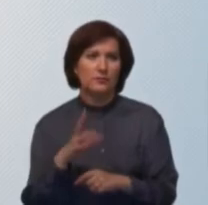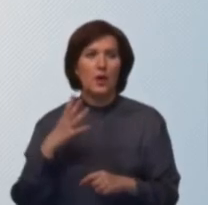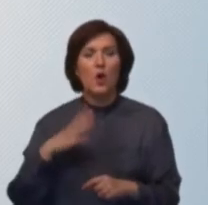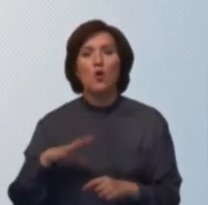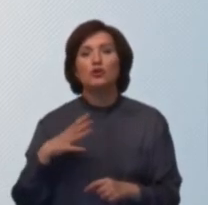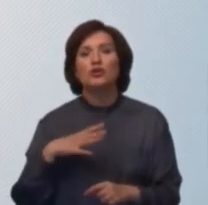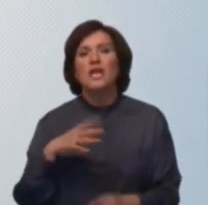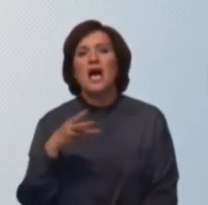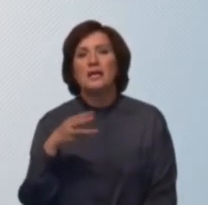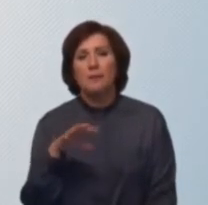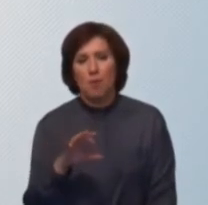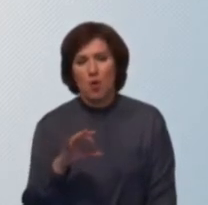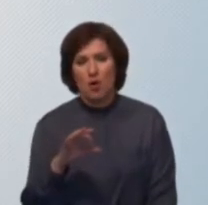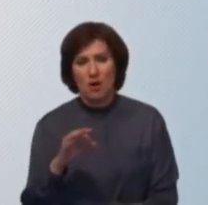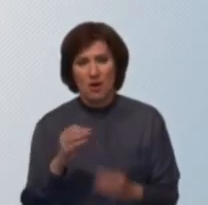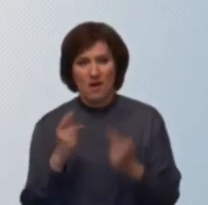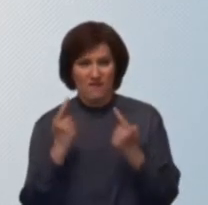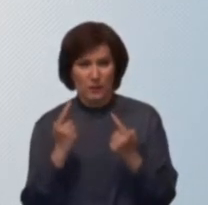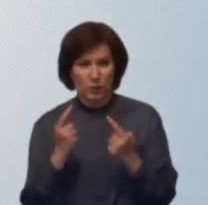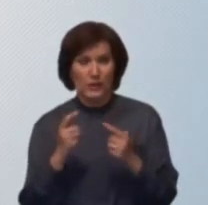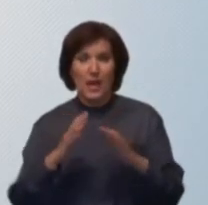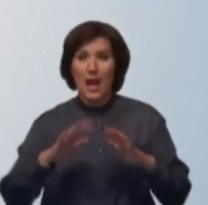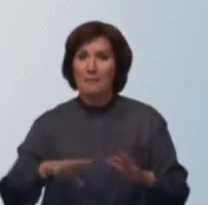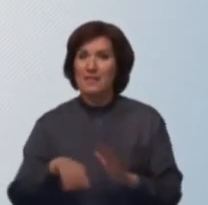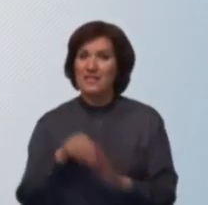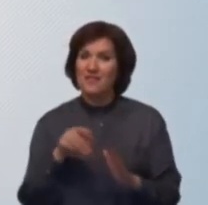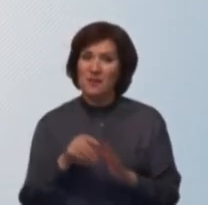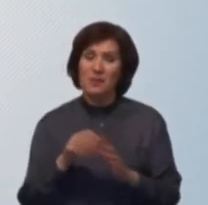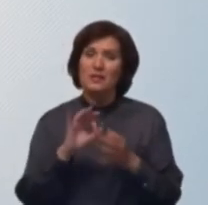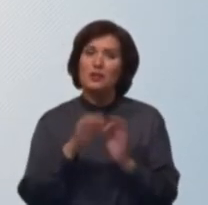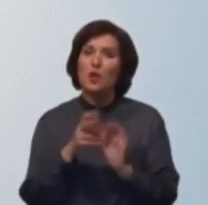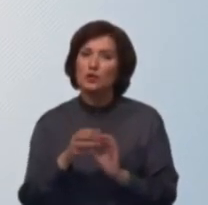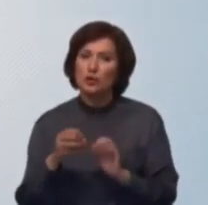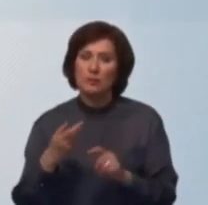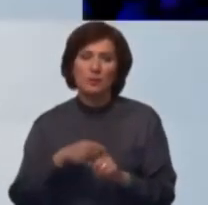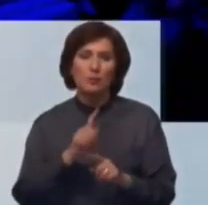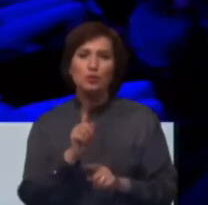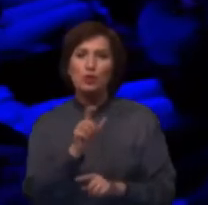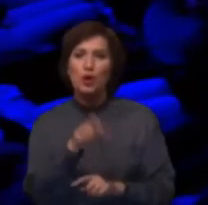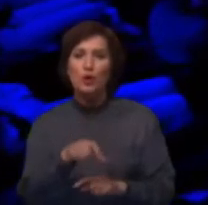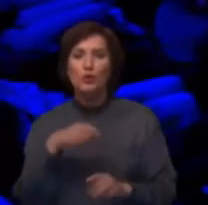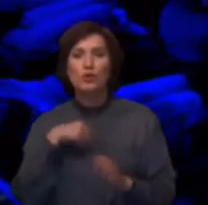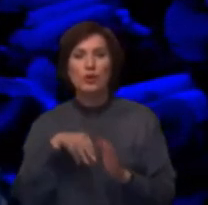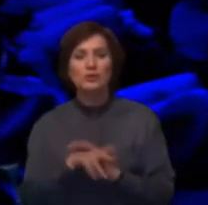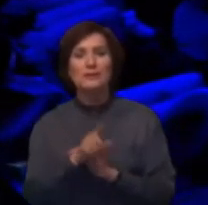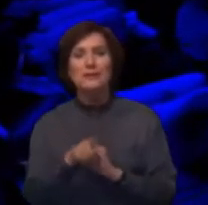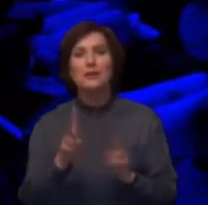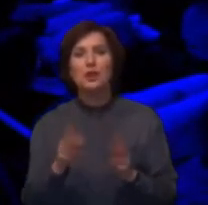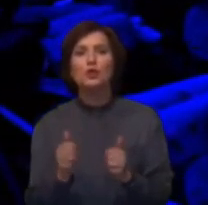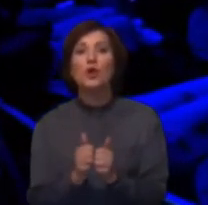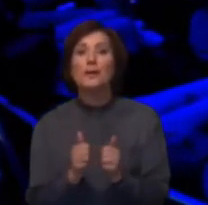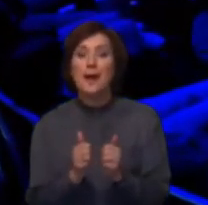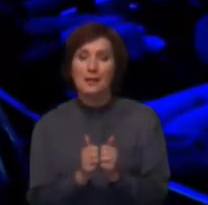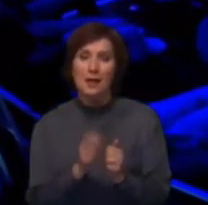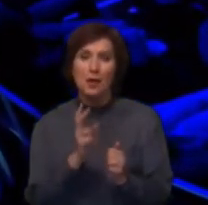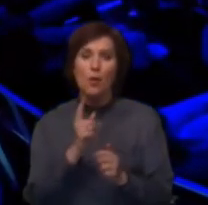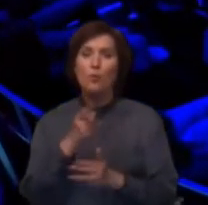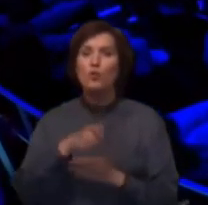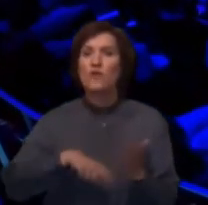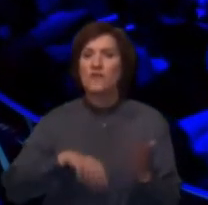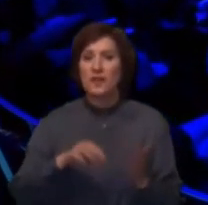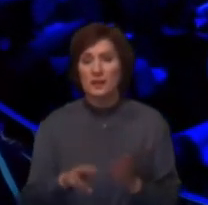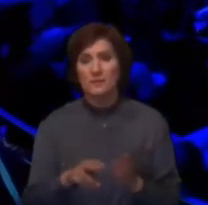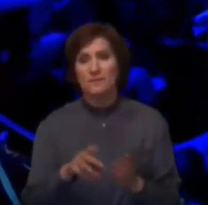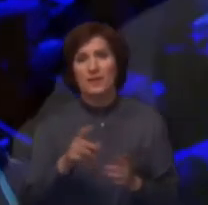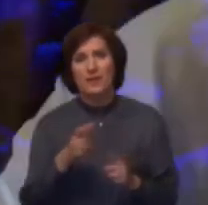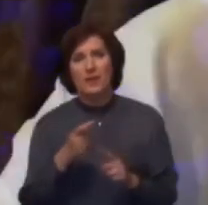ожидаємо високий, а місцеві вибори гораздо складніше, тому що люди голосують за тих, хто рядом, за тих, кому вони довіряють. Тетяна